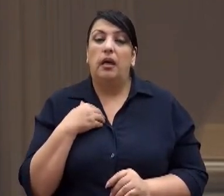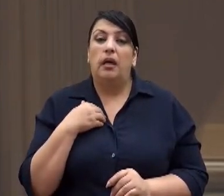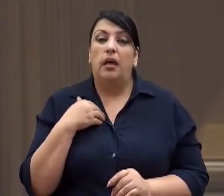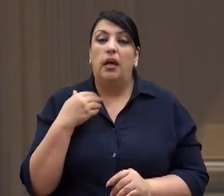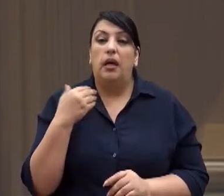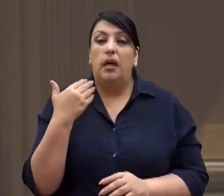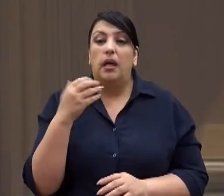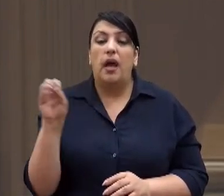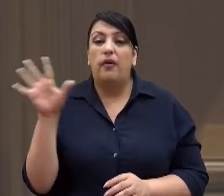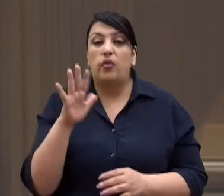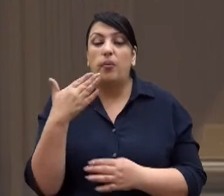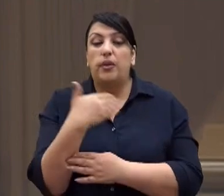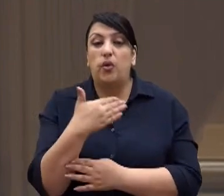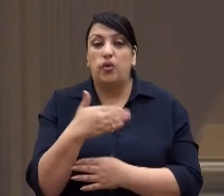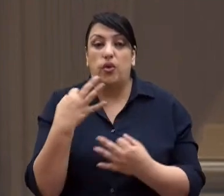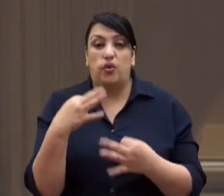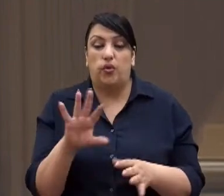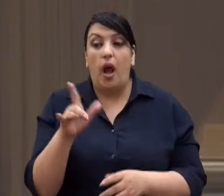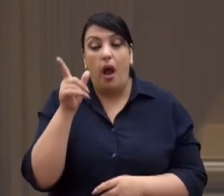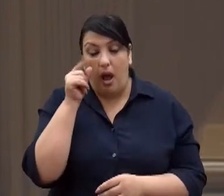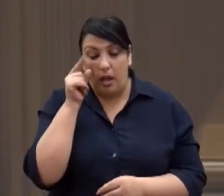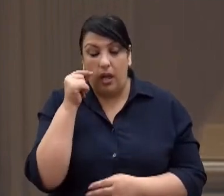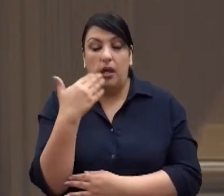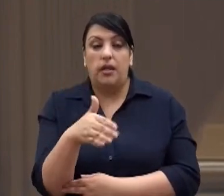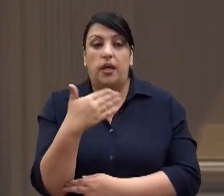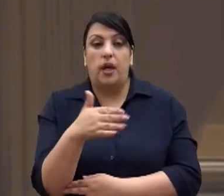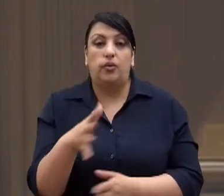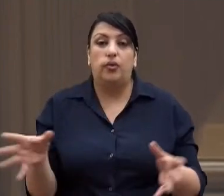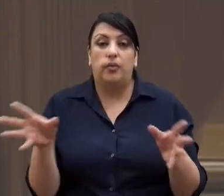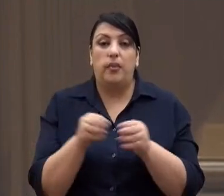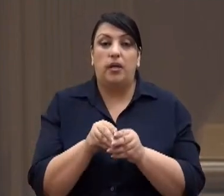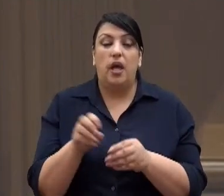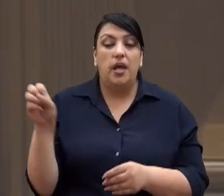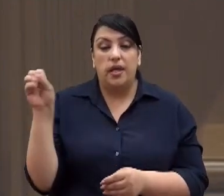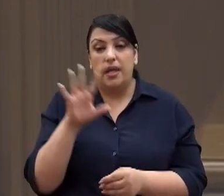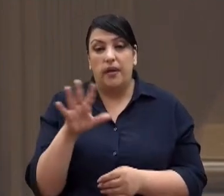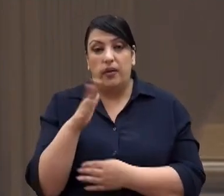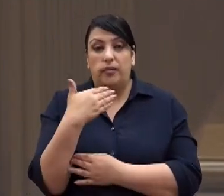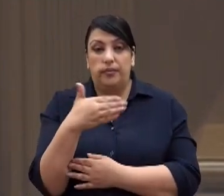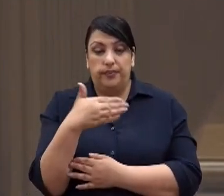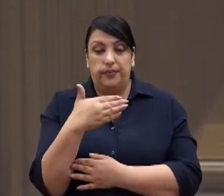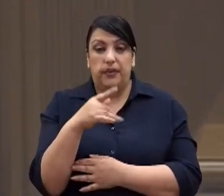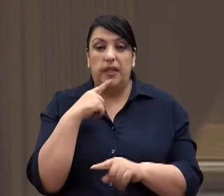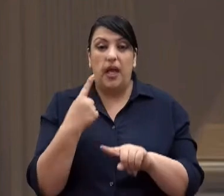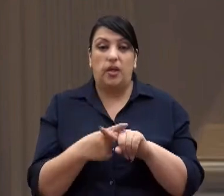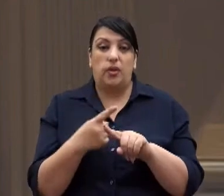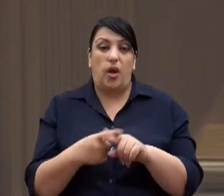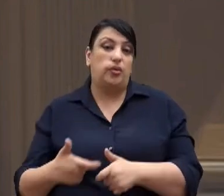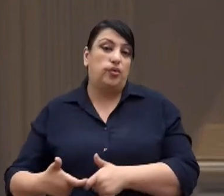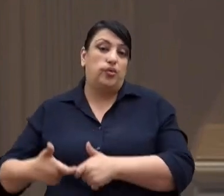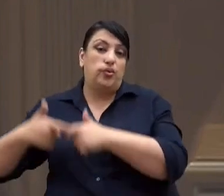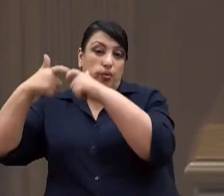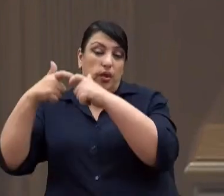դրոշները, որովհետև հայկական երագույնի կողքը, Եվրոմիության դրոշը, դա հենց այն երկաթեսյունն է,